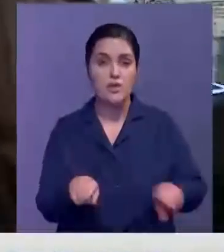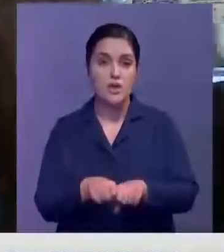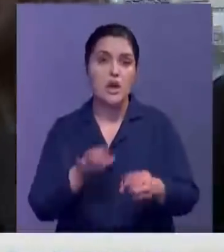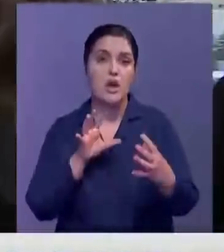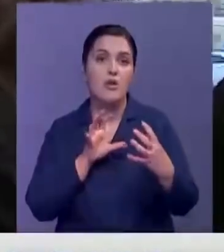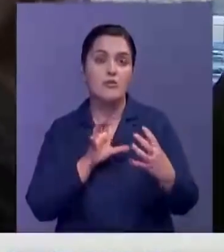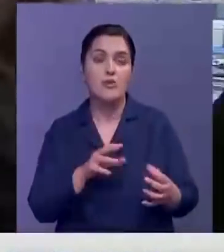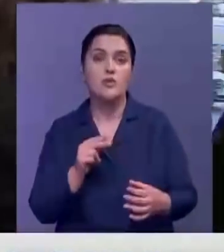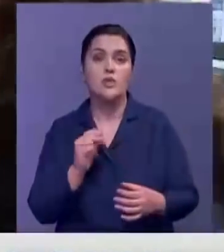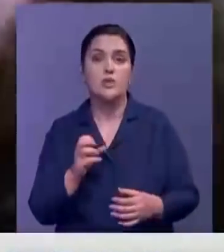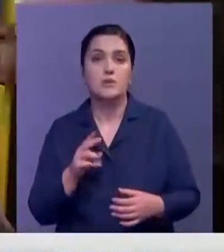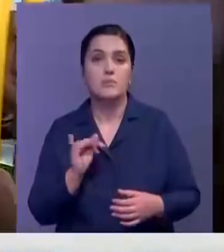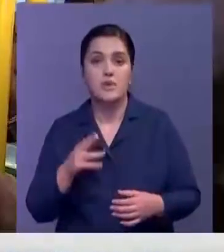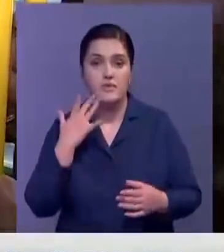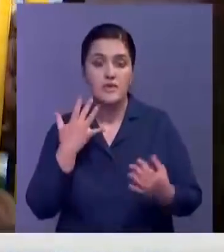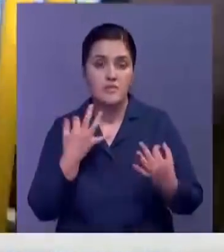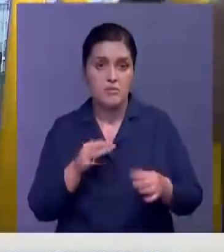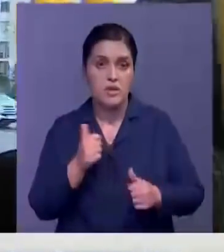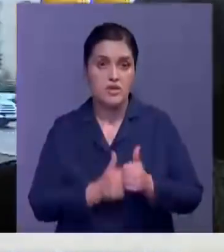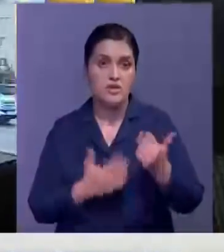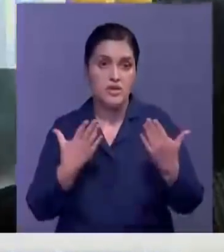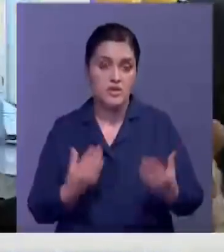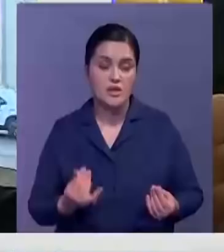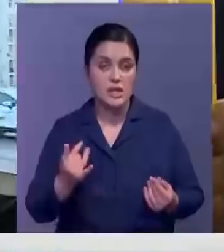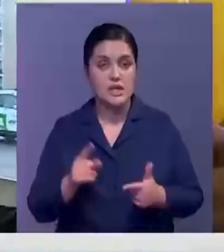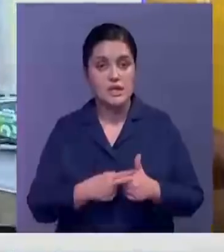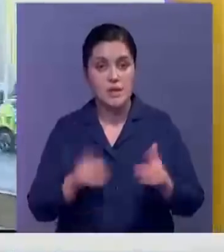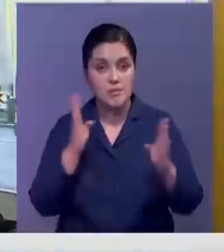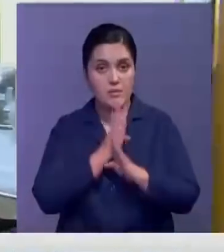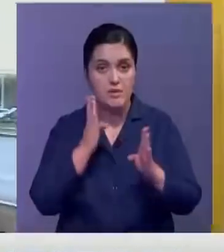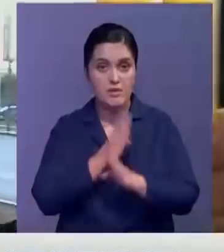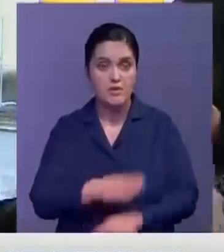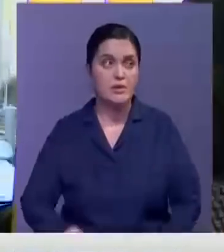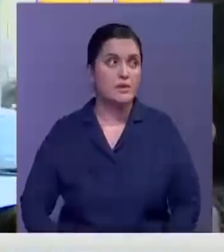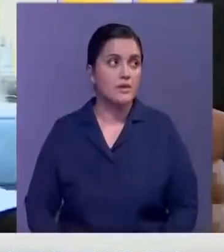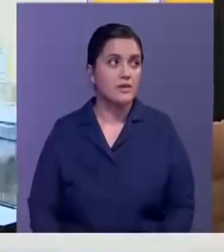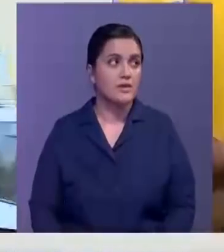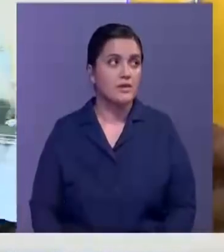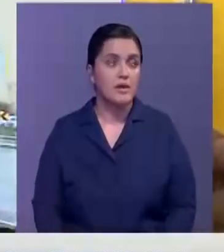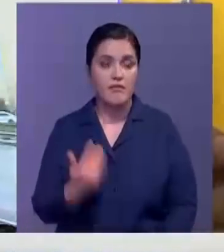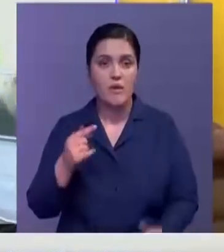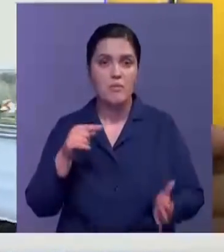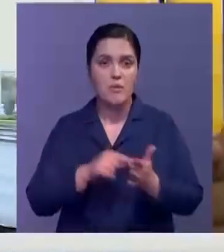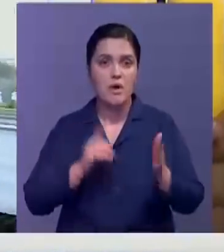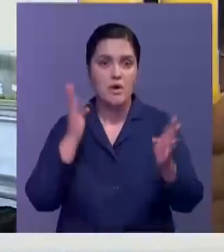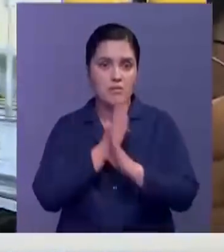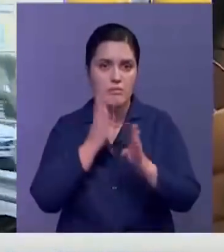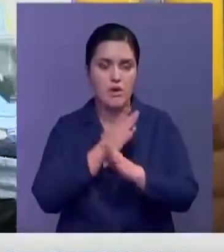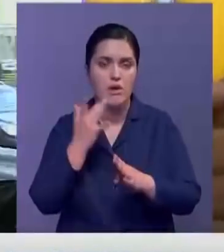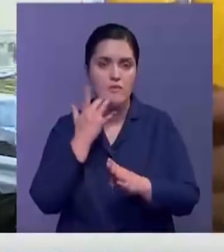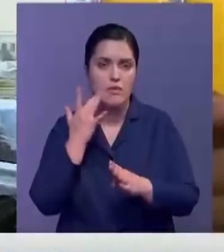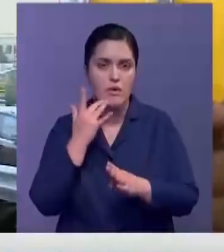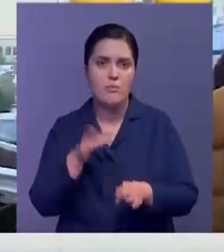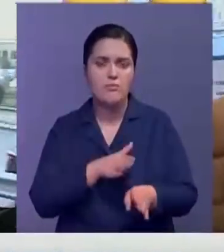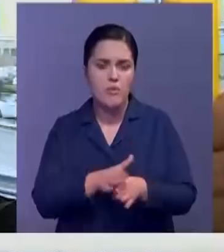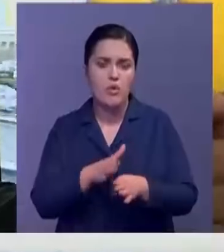или просто мы так попали? Просто вы так попались. Просто так попались? А да. Обычно как? Обычно полный. Полный автобус, да? А